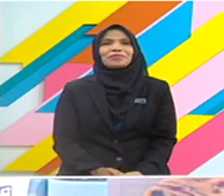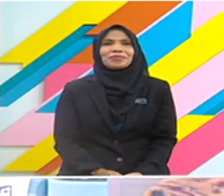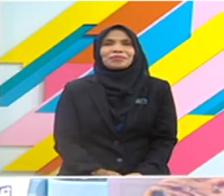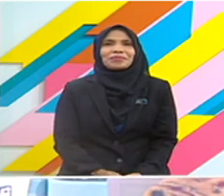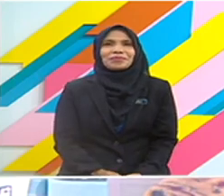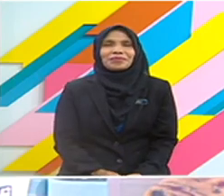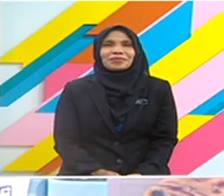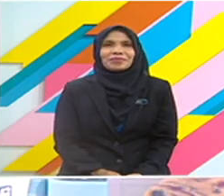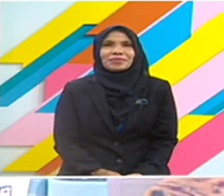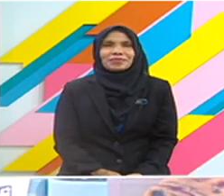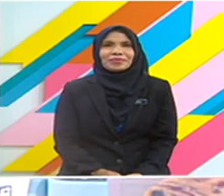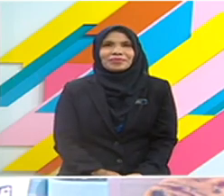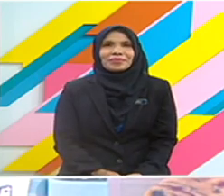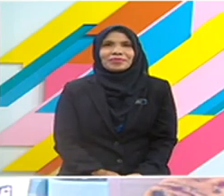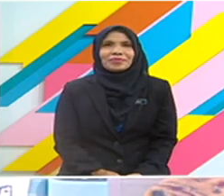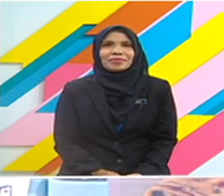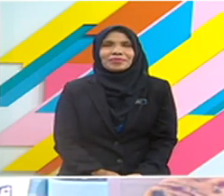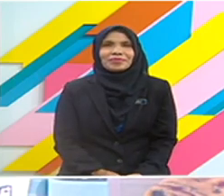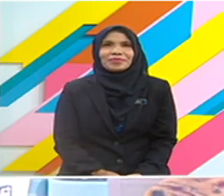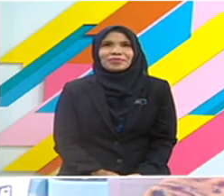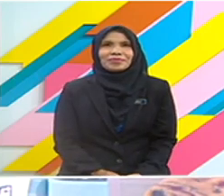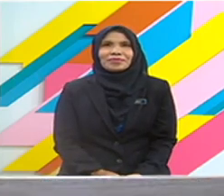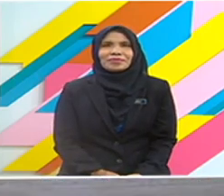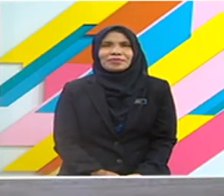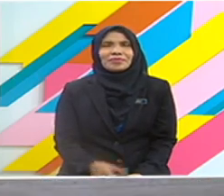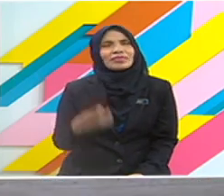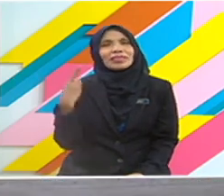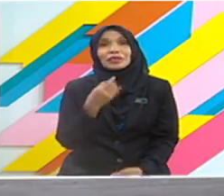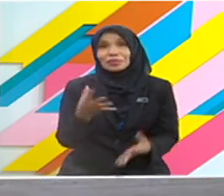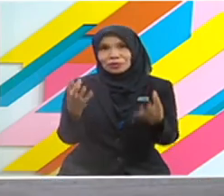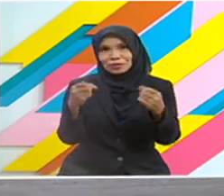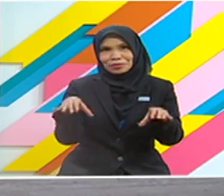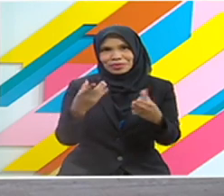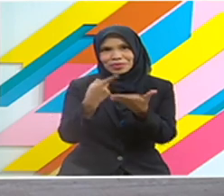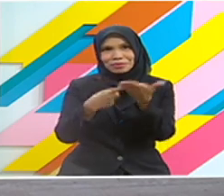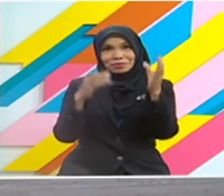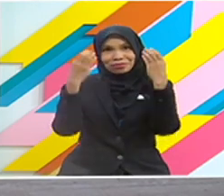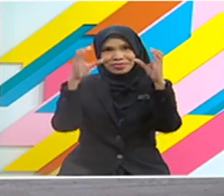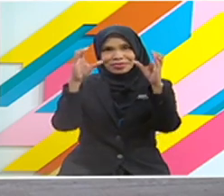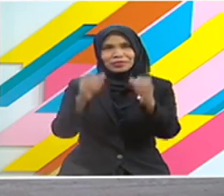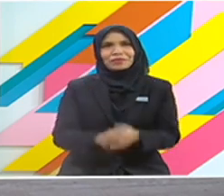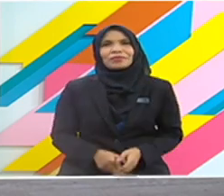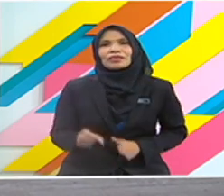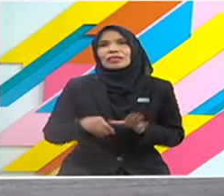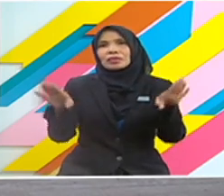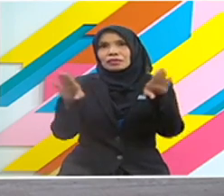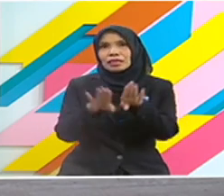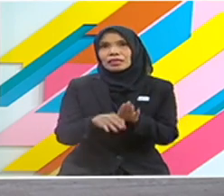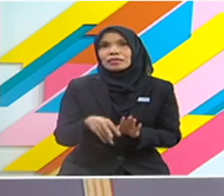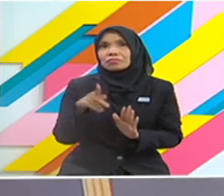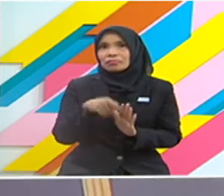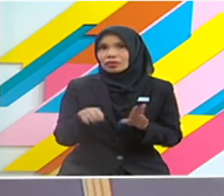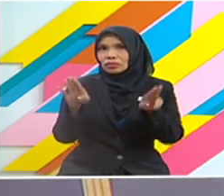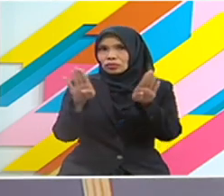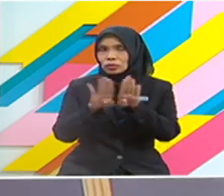Bujang Lapuk ya adik-adik. Okey. Ya, kita nak buat apa je, Cikgu? Okey, sebagai penutup kepada aktiviti kita hari